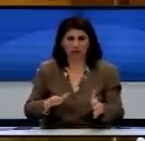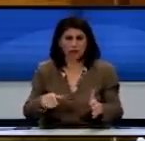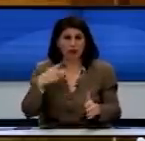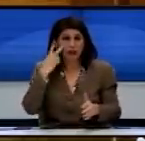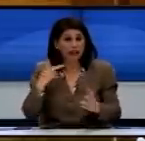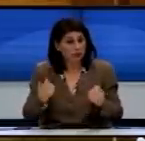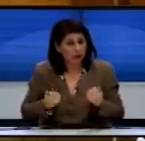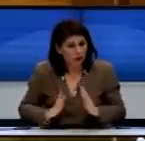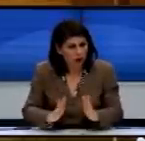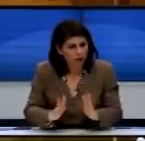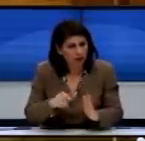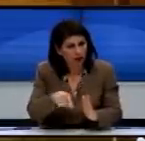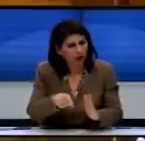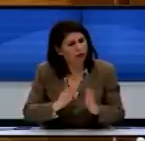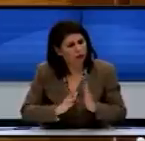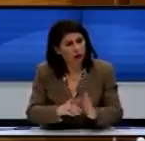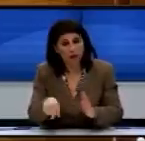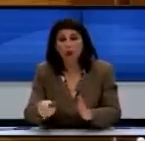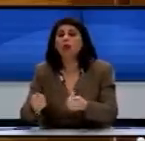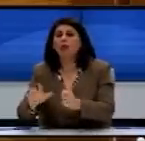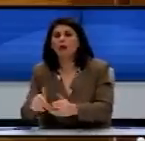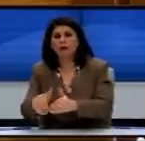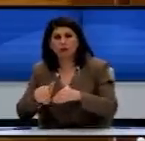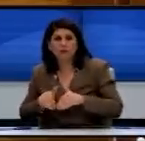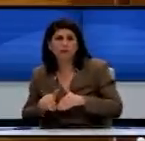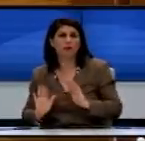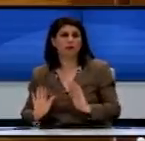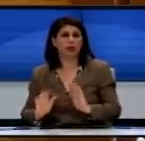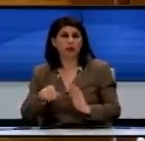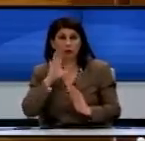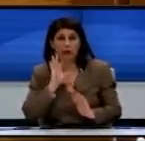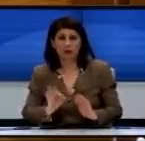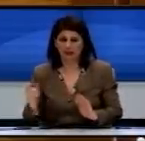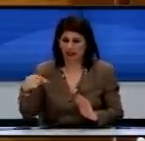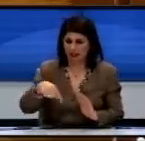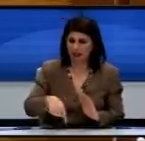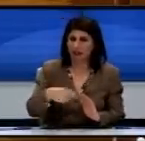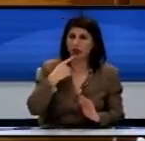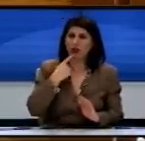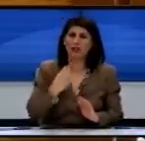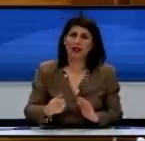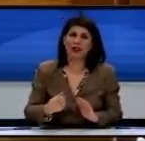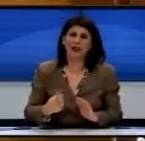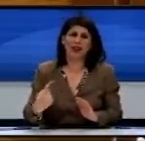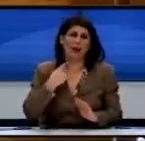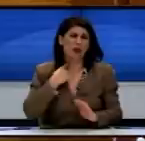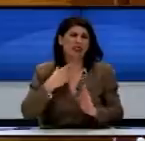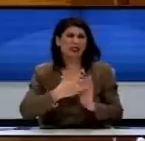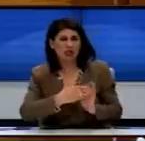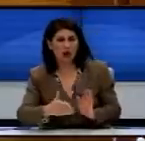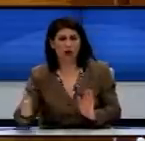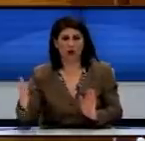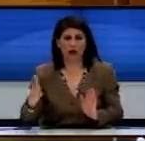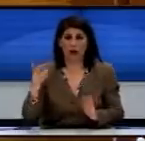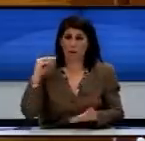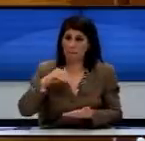τι δούλεψε, τι δεν δούλεψε. Αυτή είναι μια πραγματικότητα. Το να έρχεστε εδώ πέρα και να λέτε αποτύχατε σε όλα,